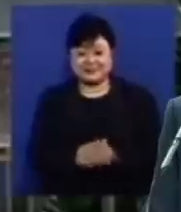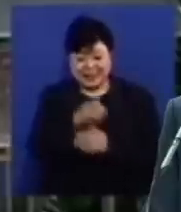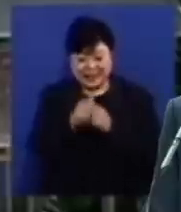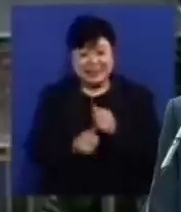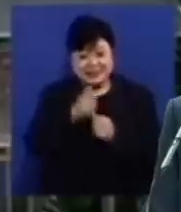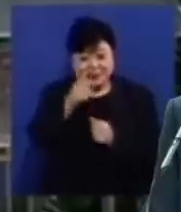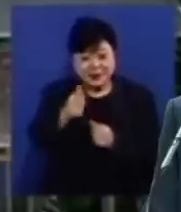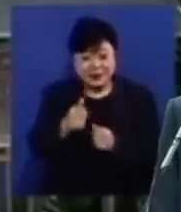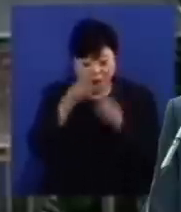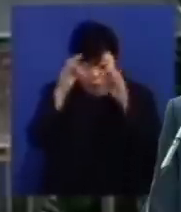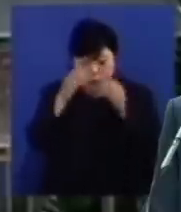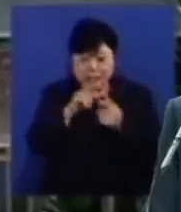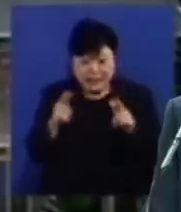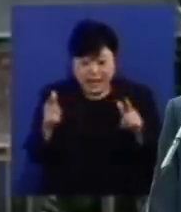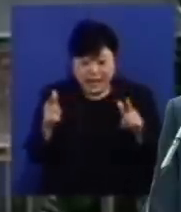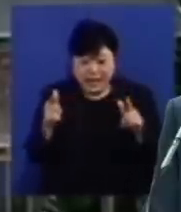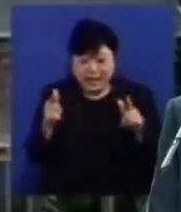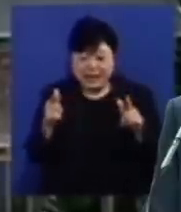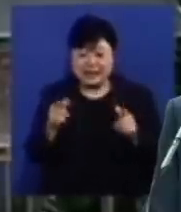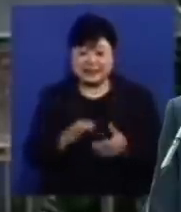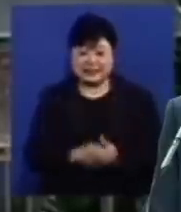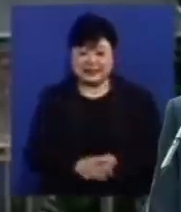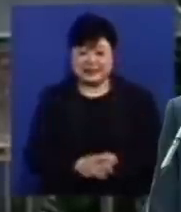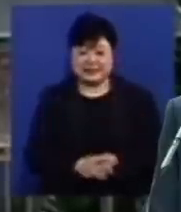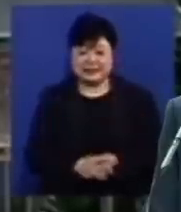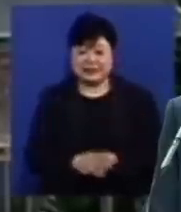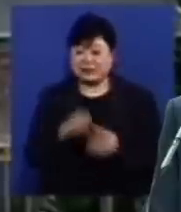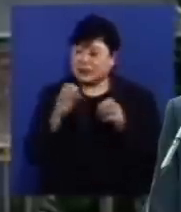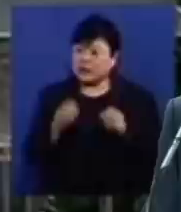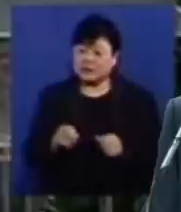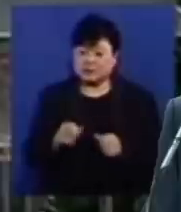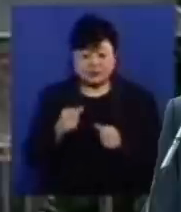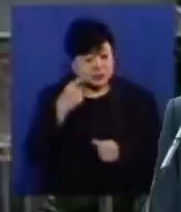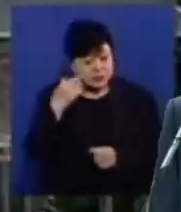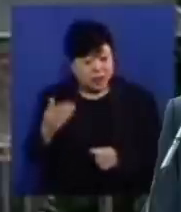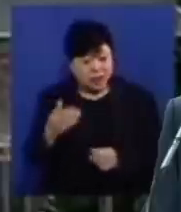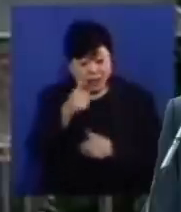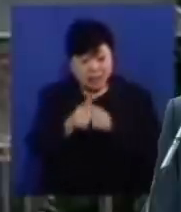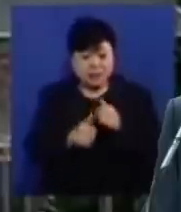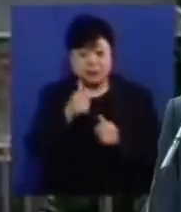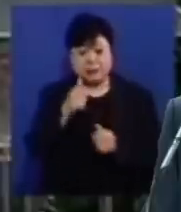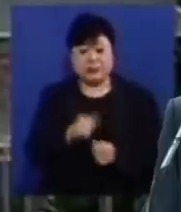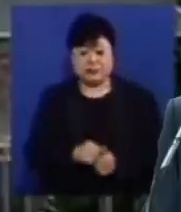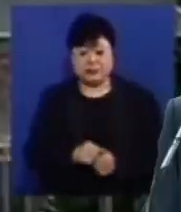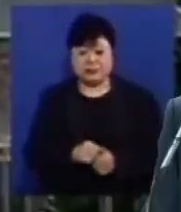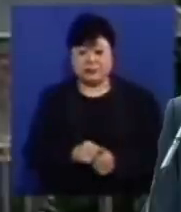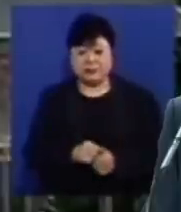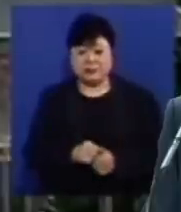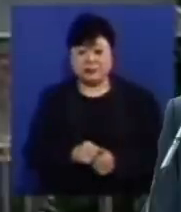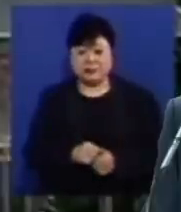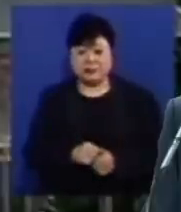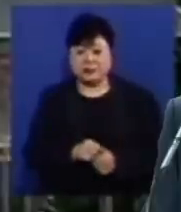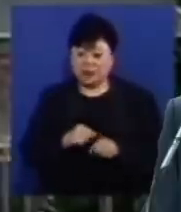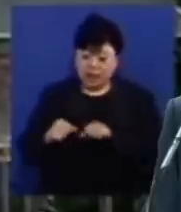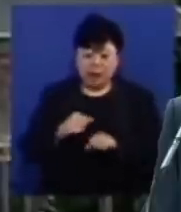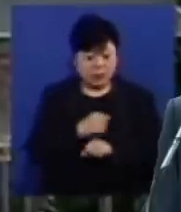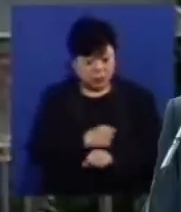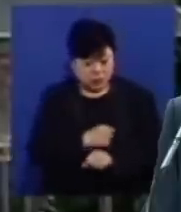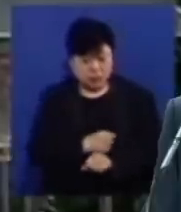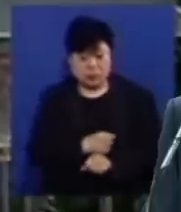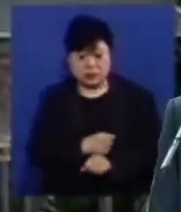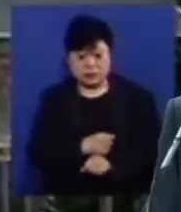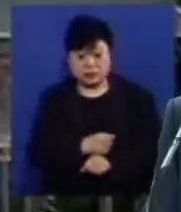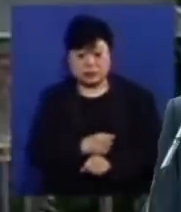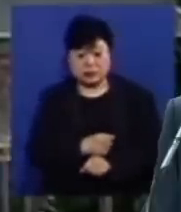하나님이 눈에 안 보인다고 해서 어디 계시냐, 하나님이 어디에 어떻게 역사하시냐,